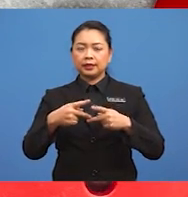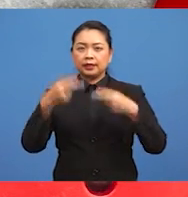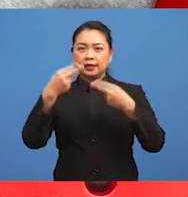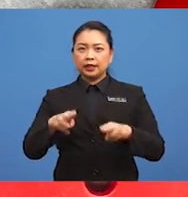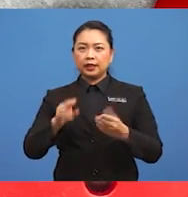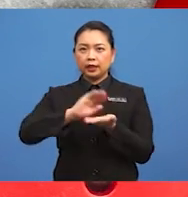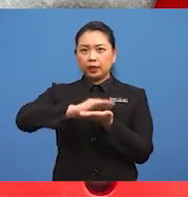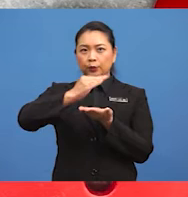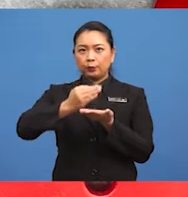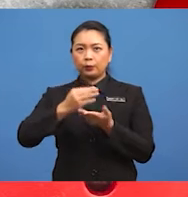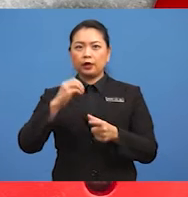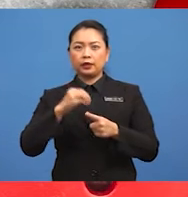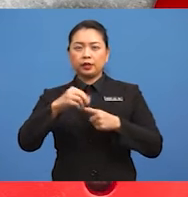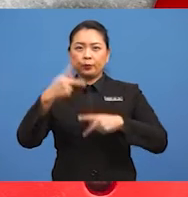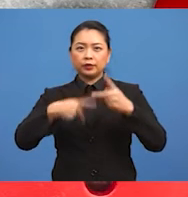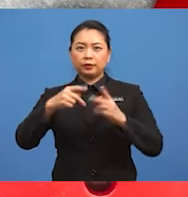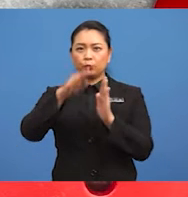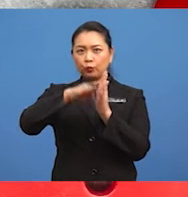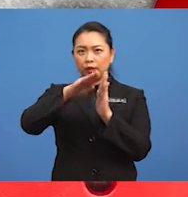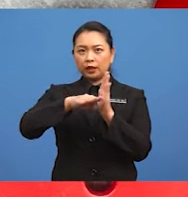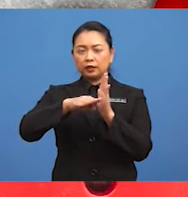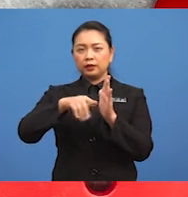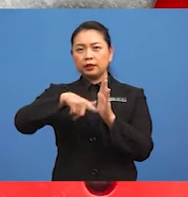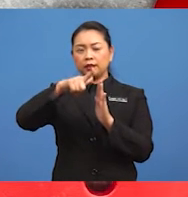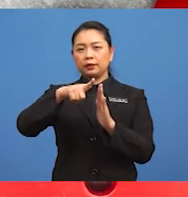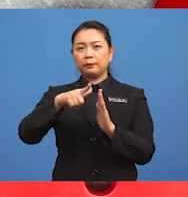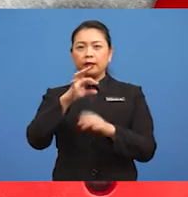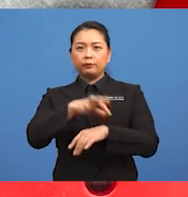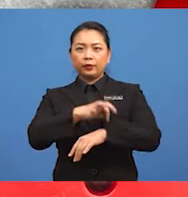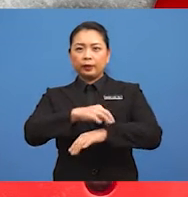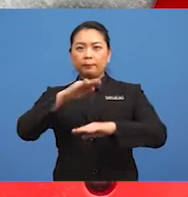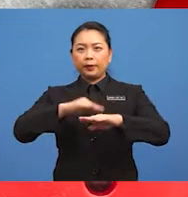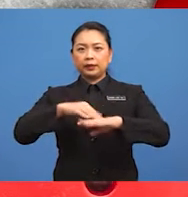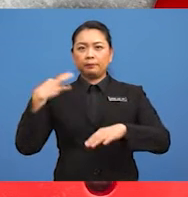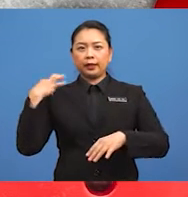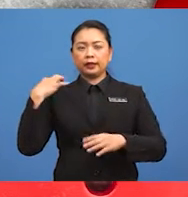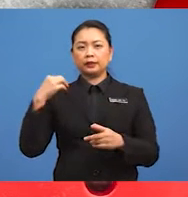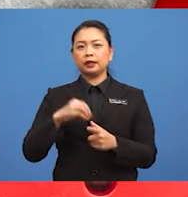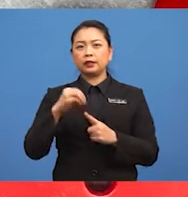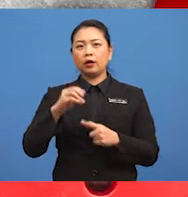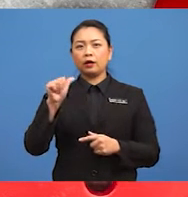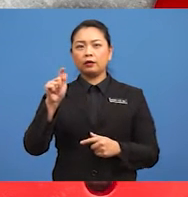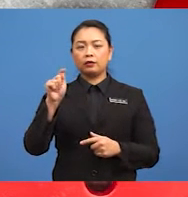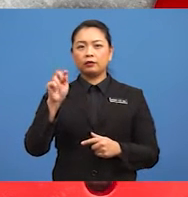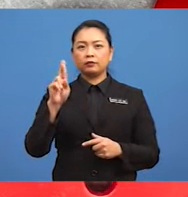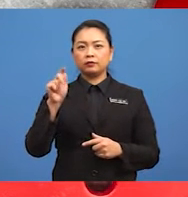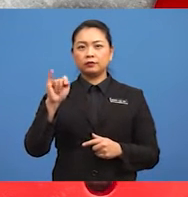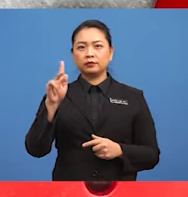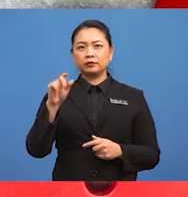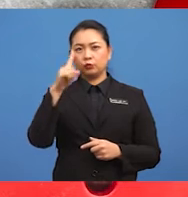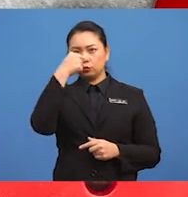atau menghilangkan lebihan fabrik pada pakaian atau artikel untuk memberi bentuk